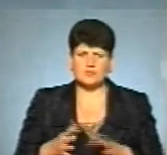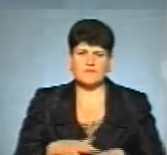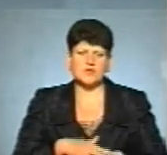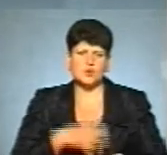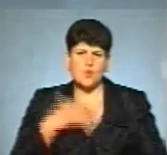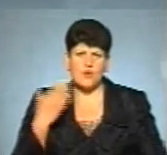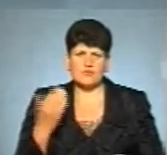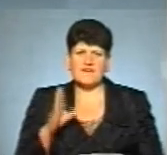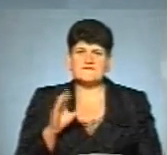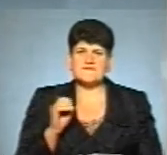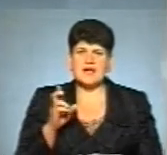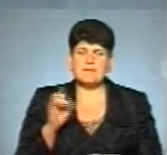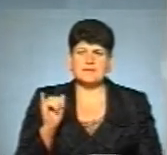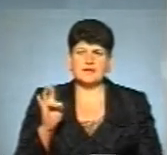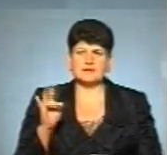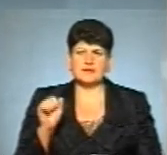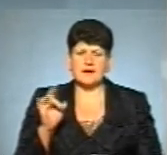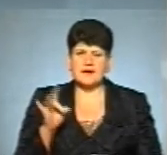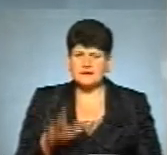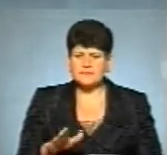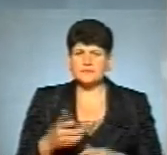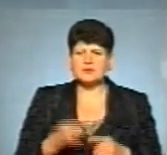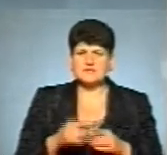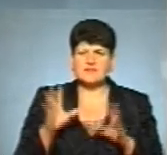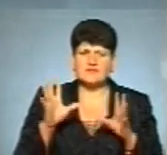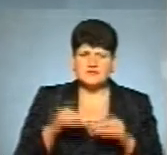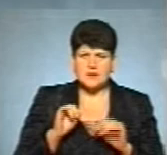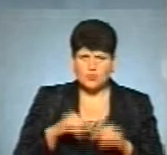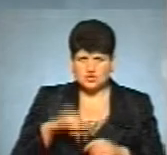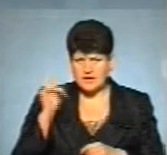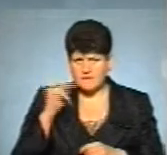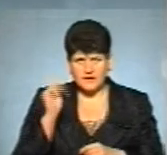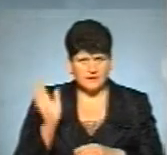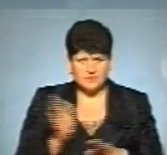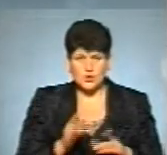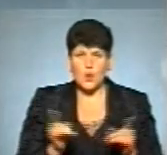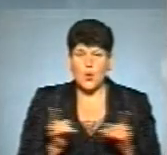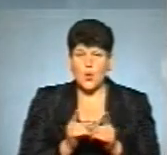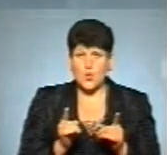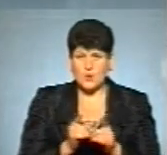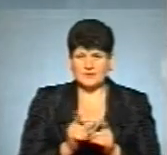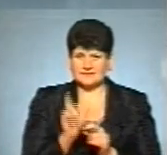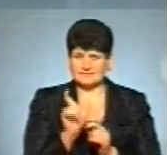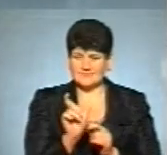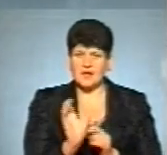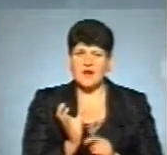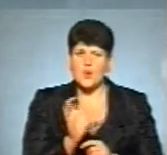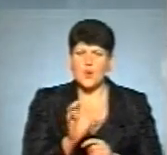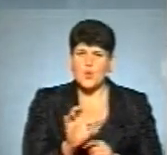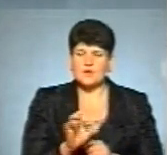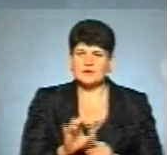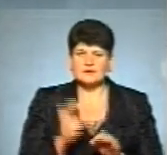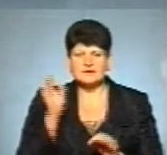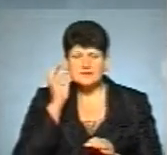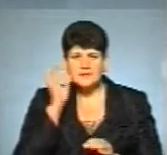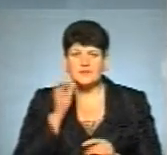там вебінарів і всього решта, бо вже насправді можна було все вивчити. То короткі, от саме промо-ролики, які згадує Ростик,